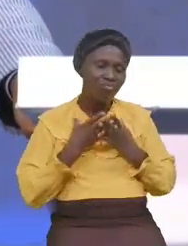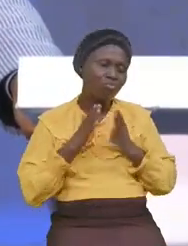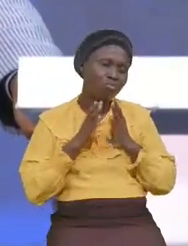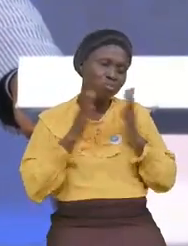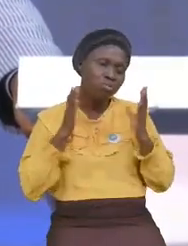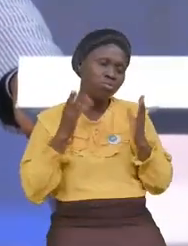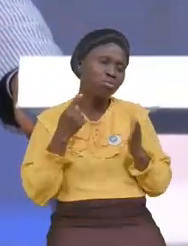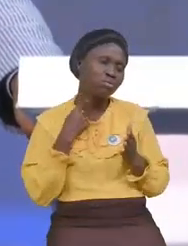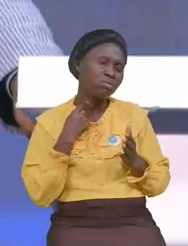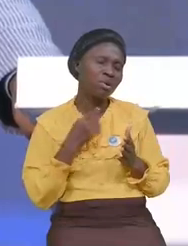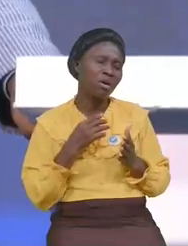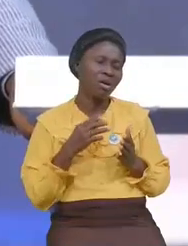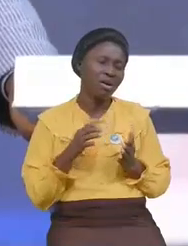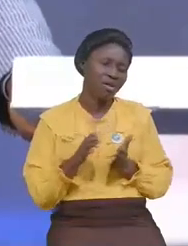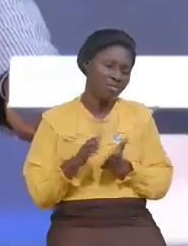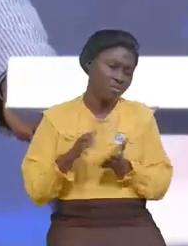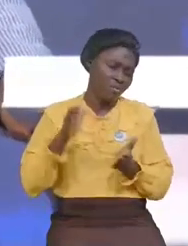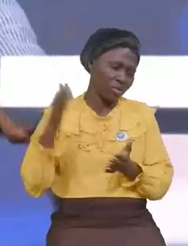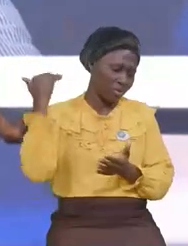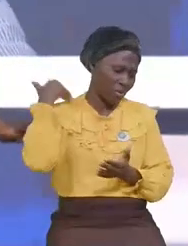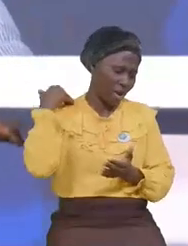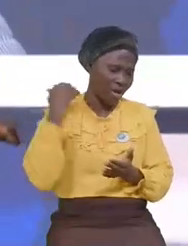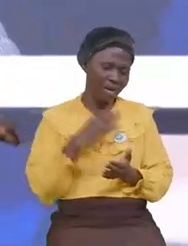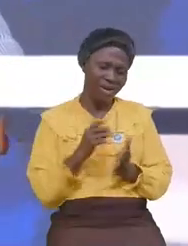Goitre, bosse,